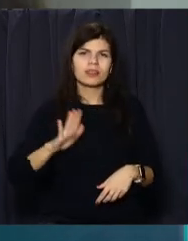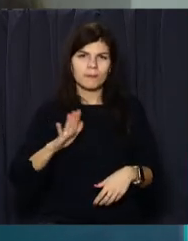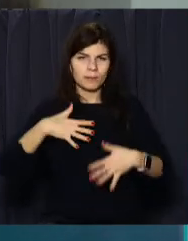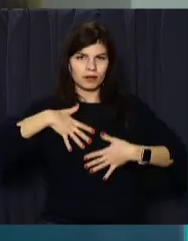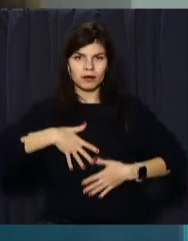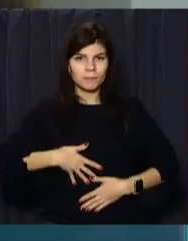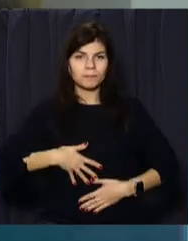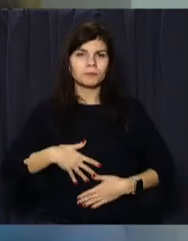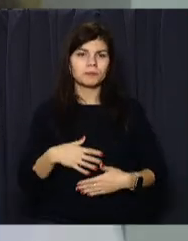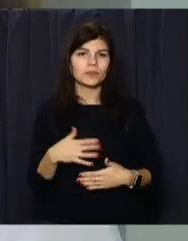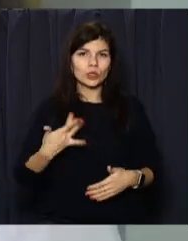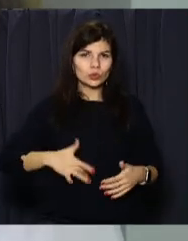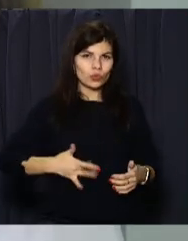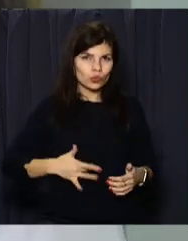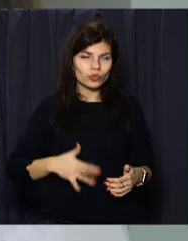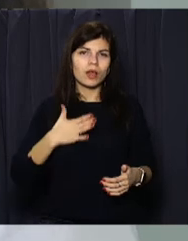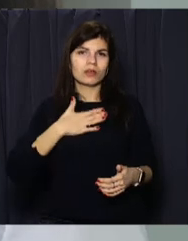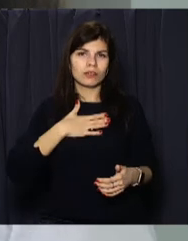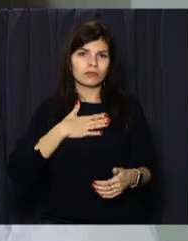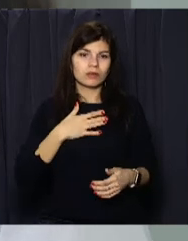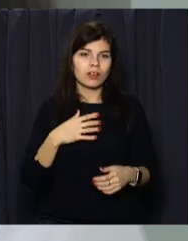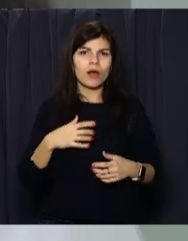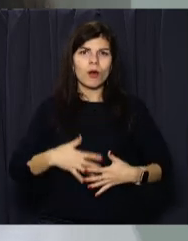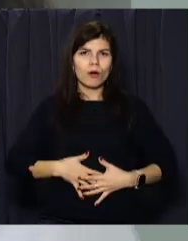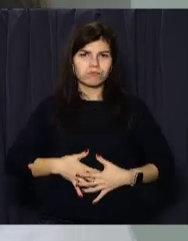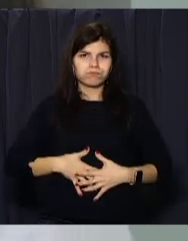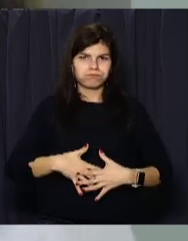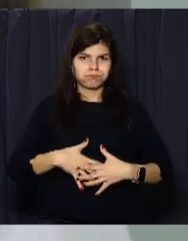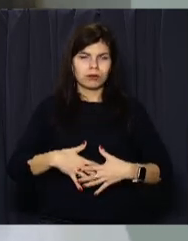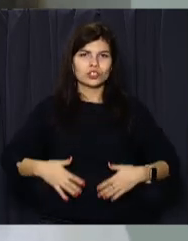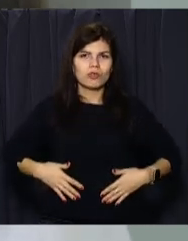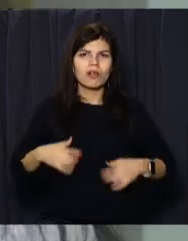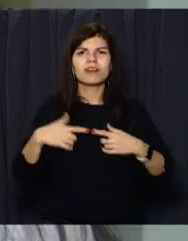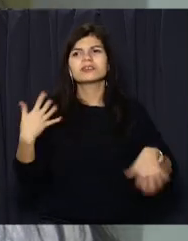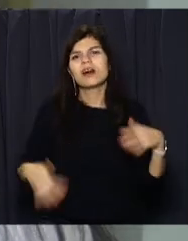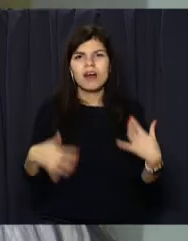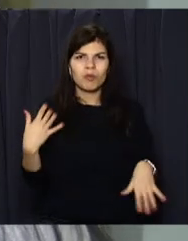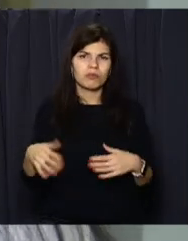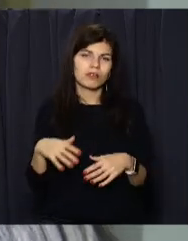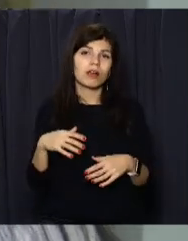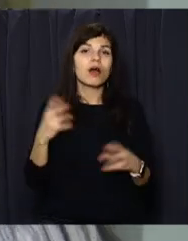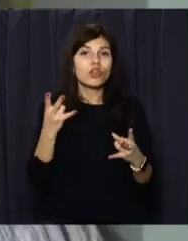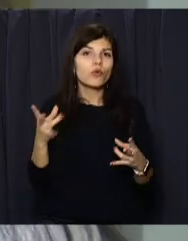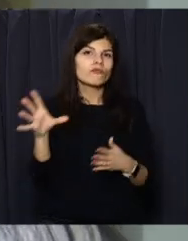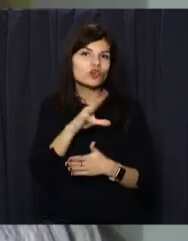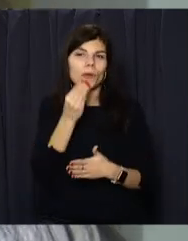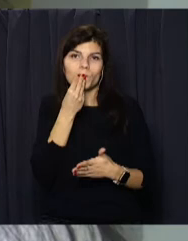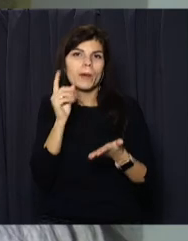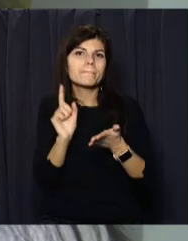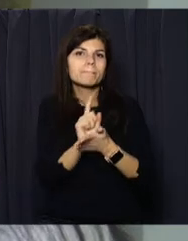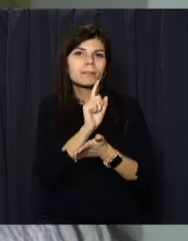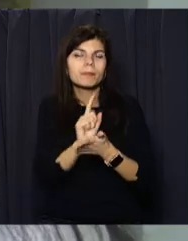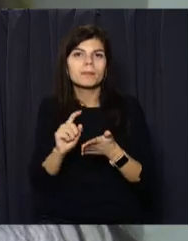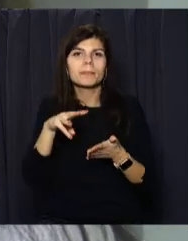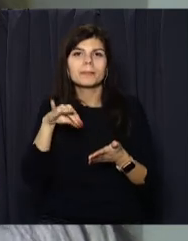неприємні відчуття в нашому шлунку, в нашому організмі, здуття живота, млявість якусь. На всьому потрібна міра. Тобто, якщо